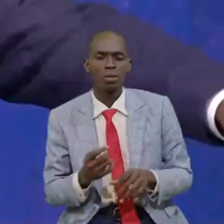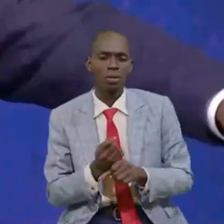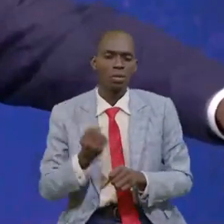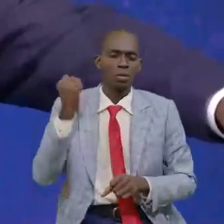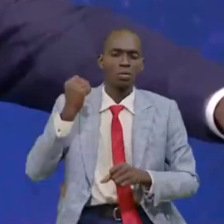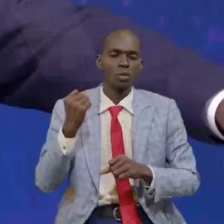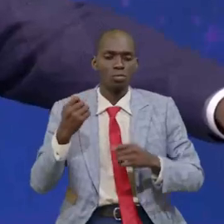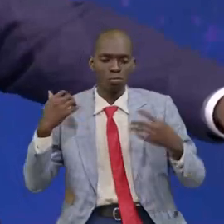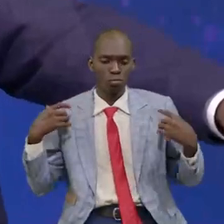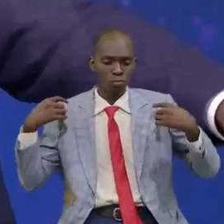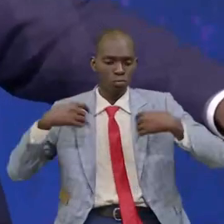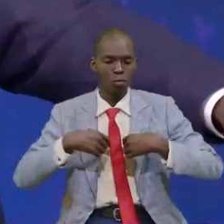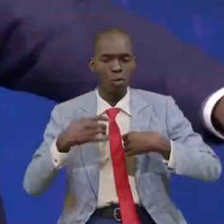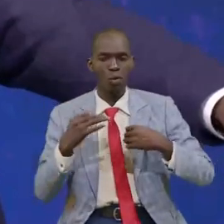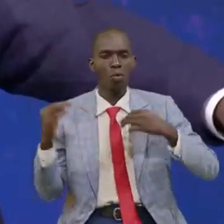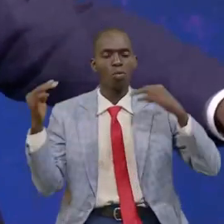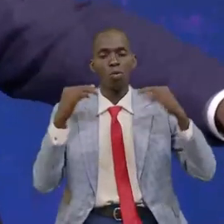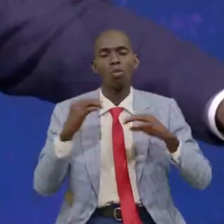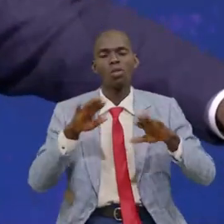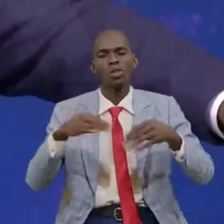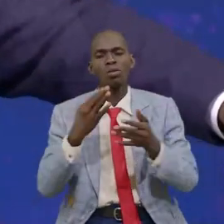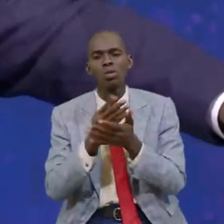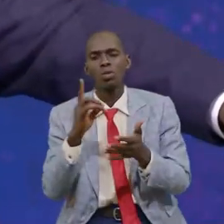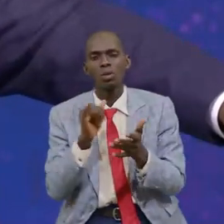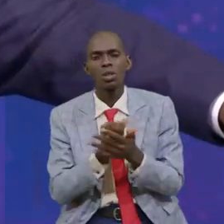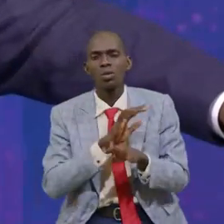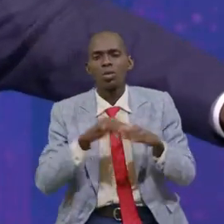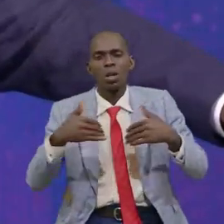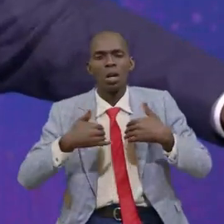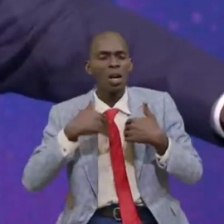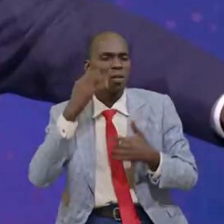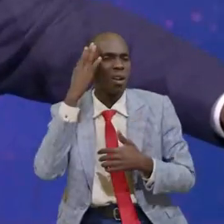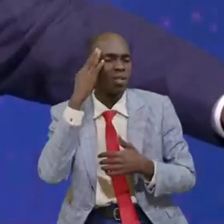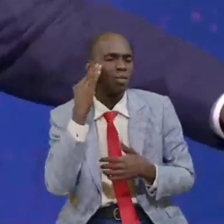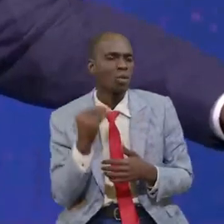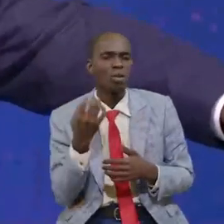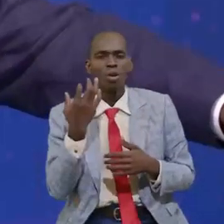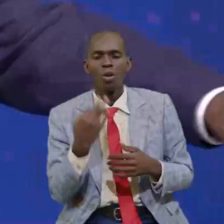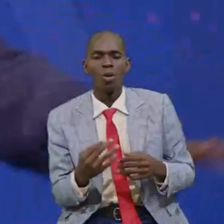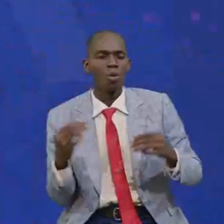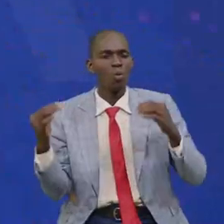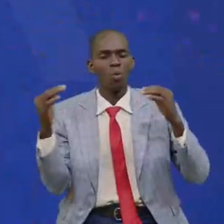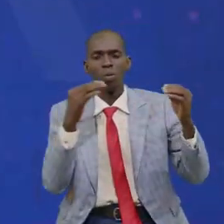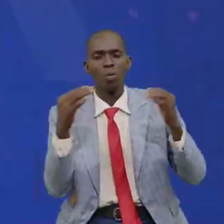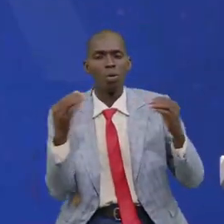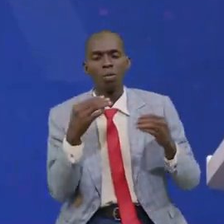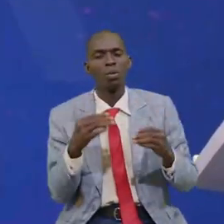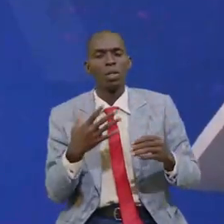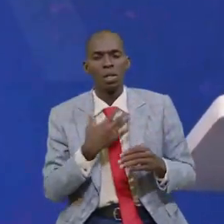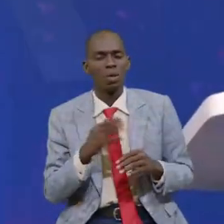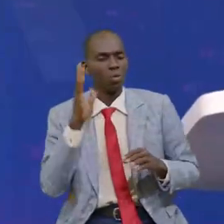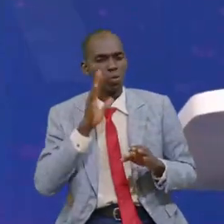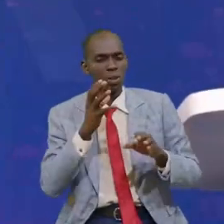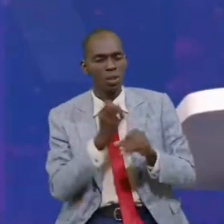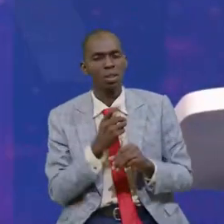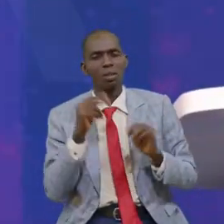qui n'a même pas l'expérience de livrer bataille et pour avoir la